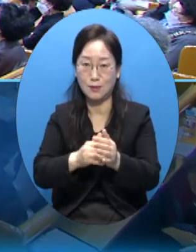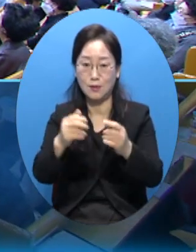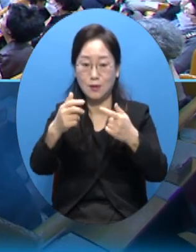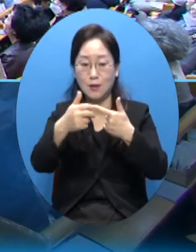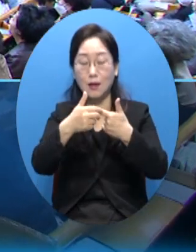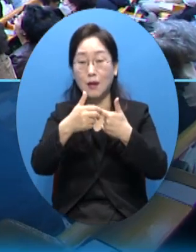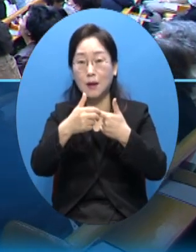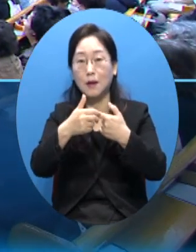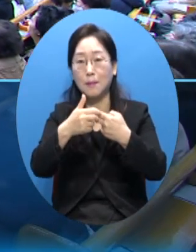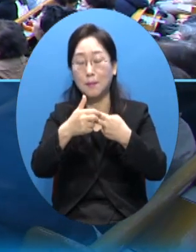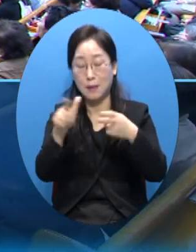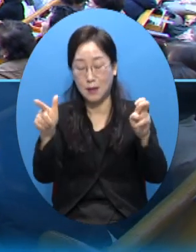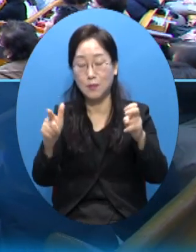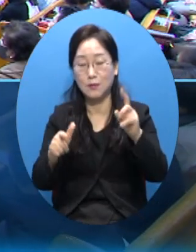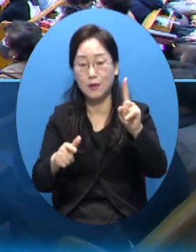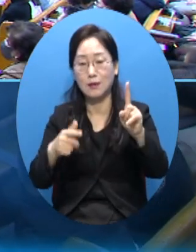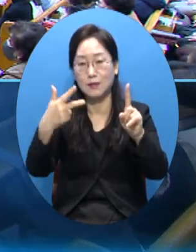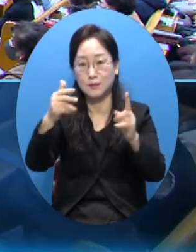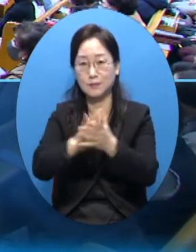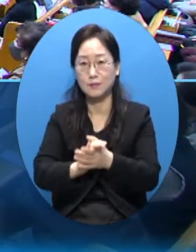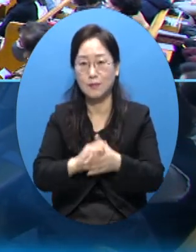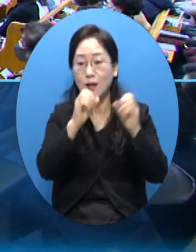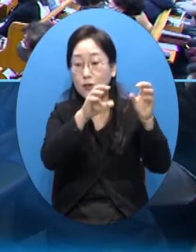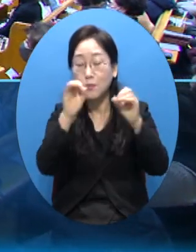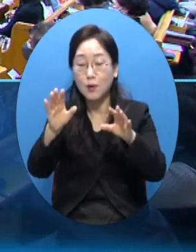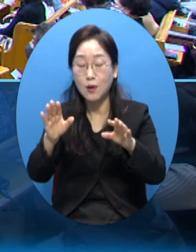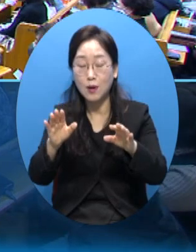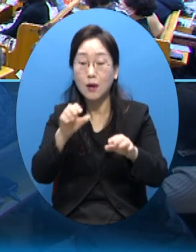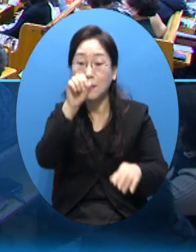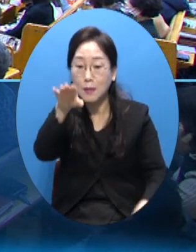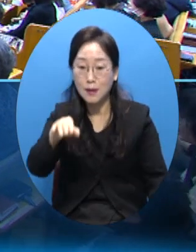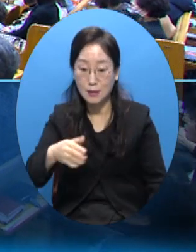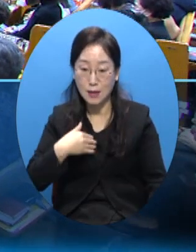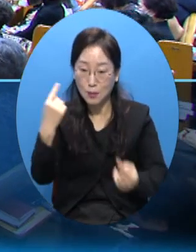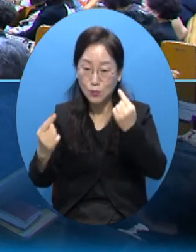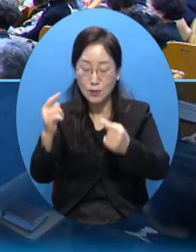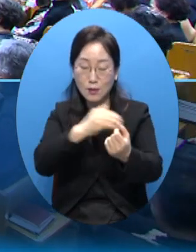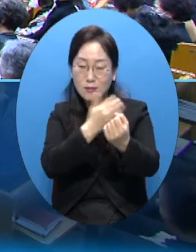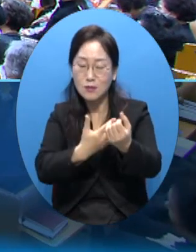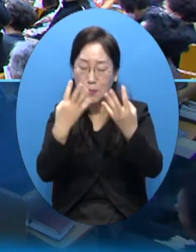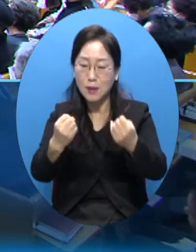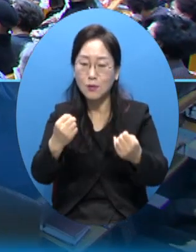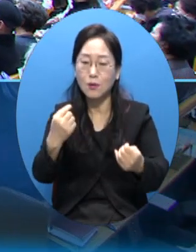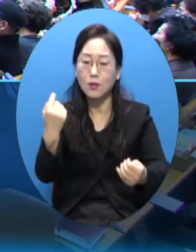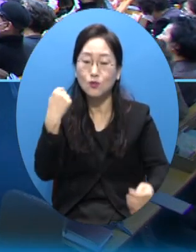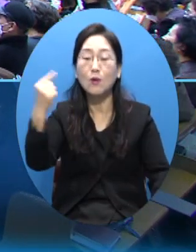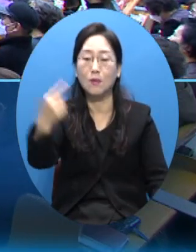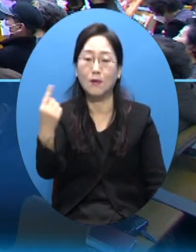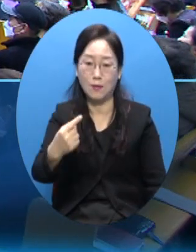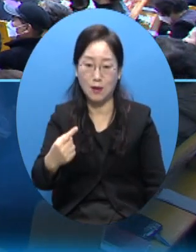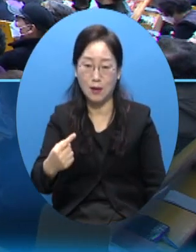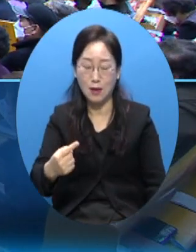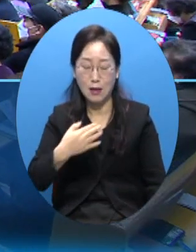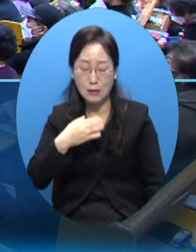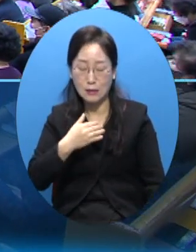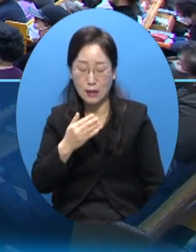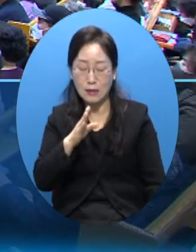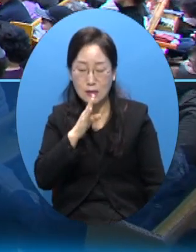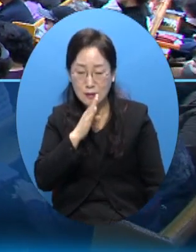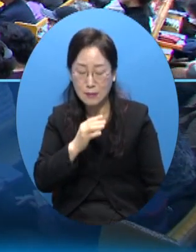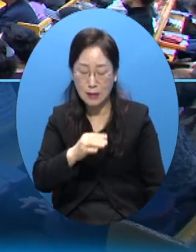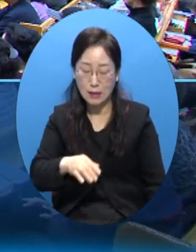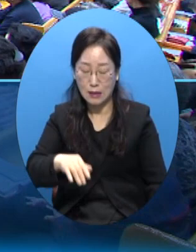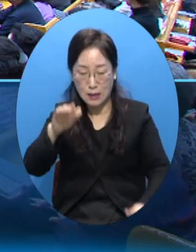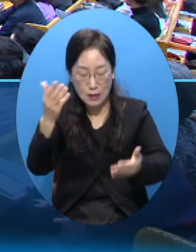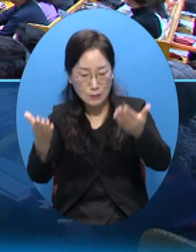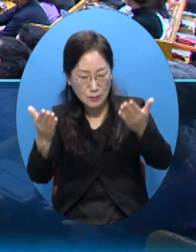그가 전파하여 이르되 나보다 능력 많으신이가 내 뒤에 오시나니 나는 굽혀 그의 신발끈을 풀기도 감당하지